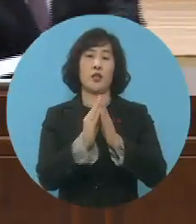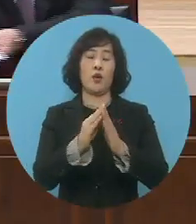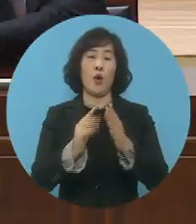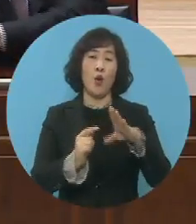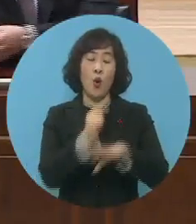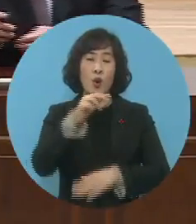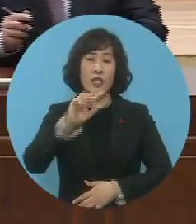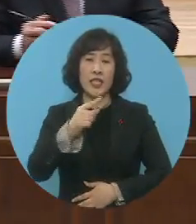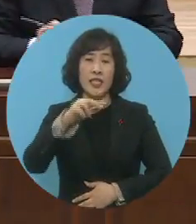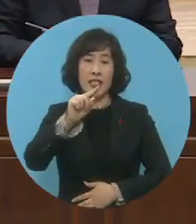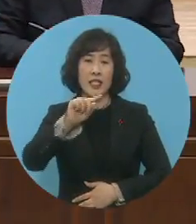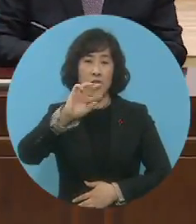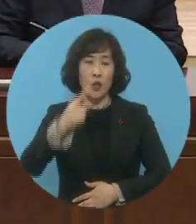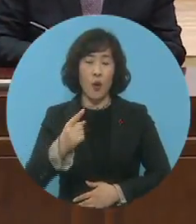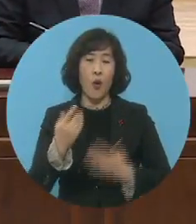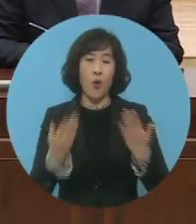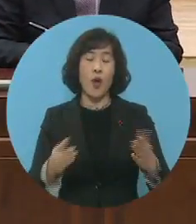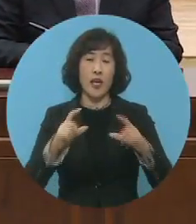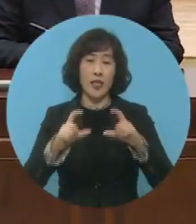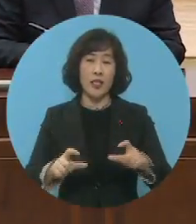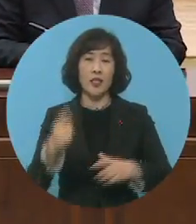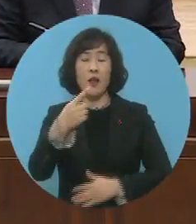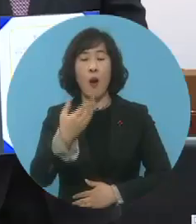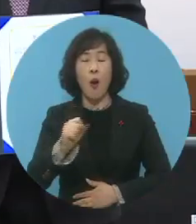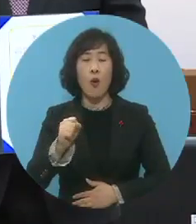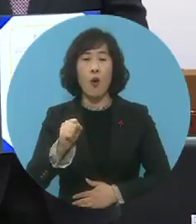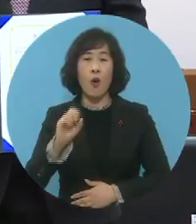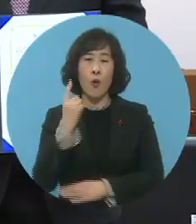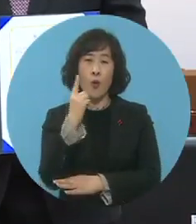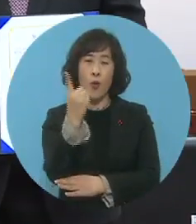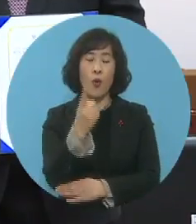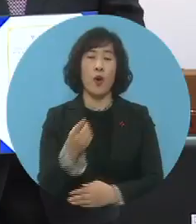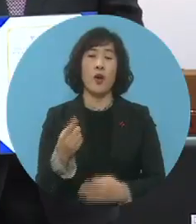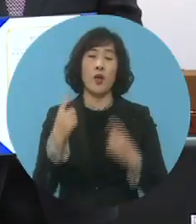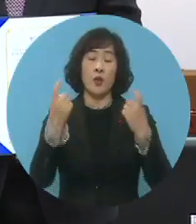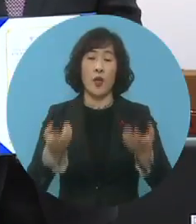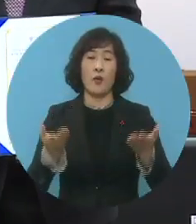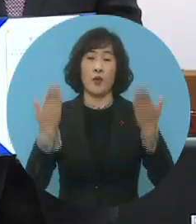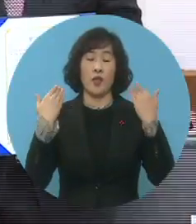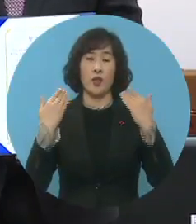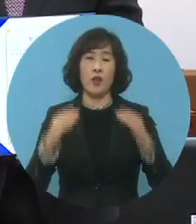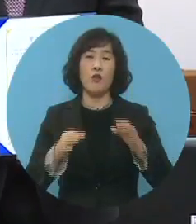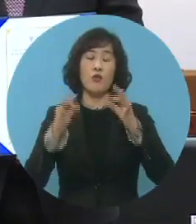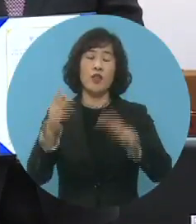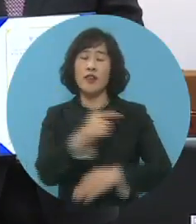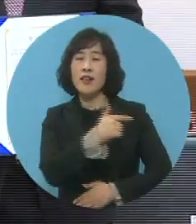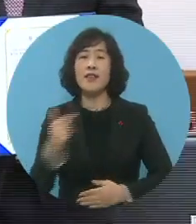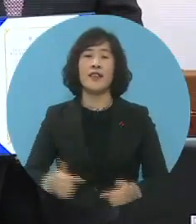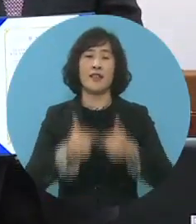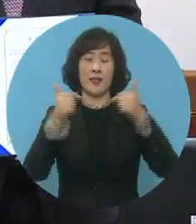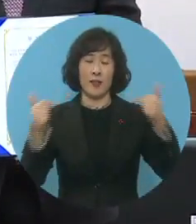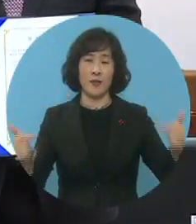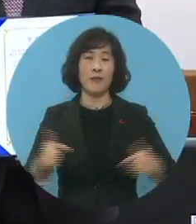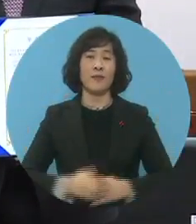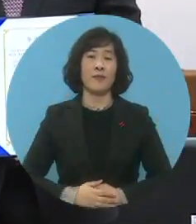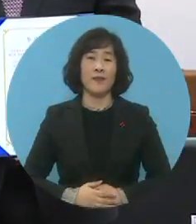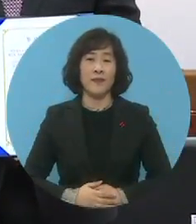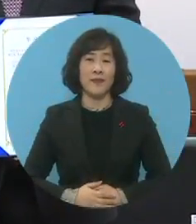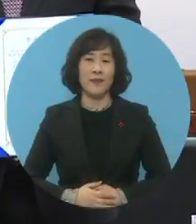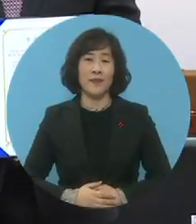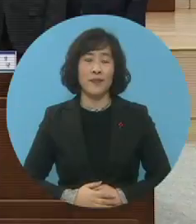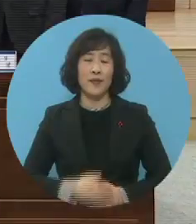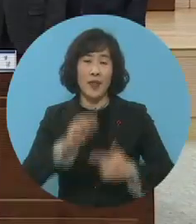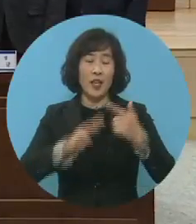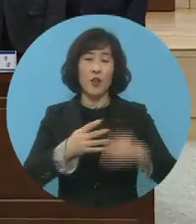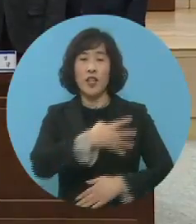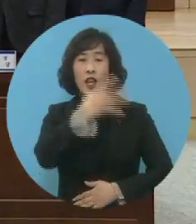경도 1조 원, 고흥 진지도 복합 휴양단지 1000억 원, 스카이투어 유치 등 관광 분야 투자가 눈에 띄게